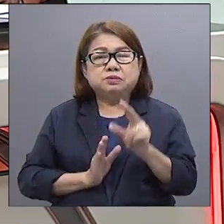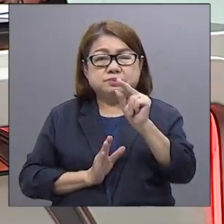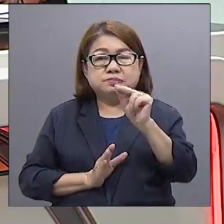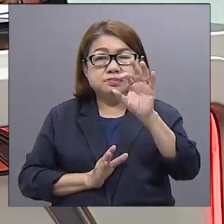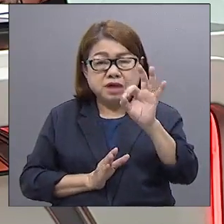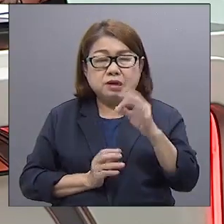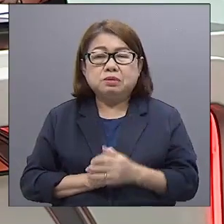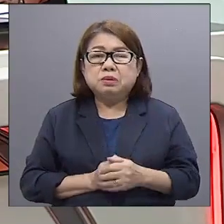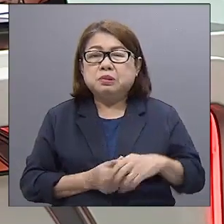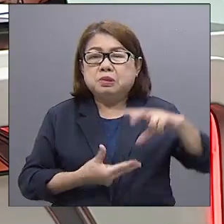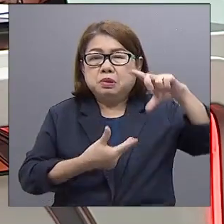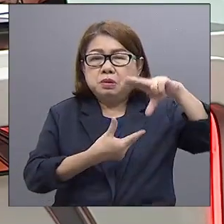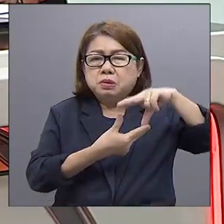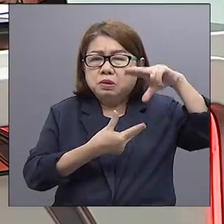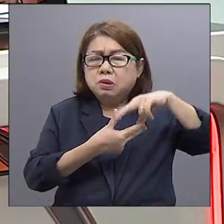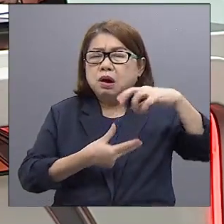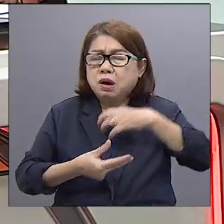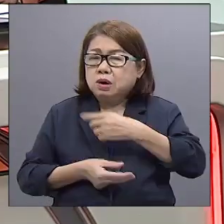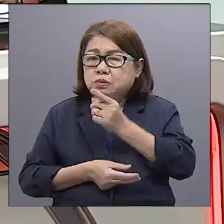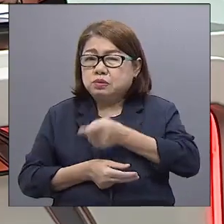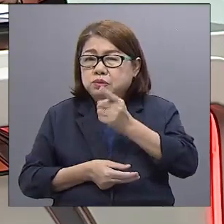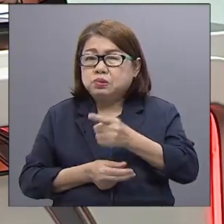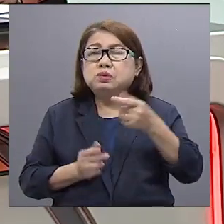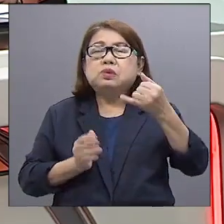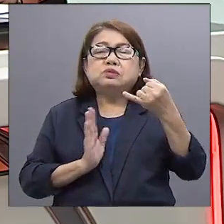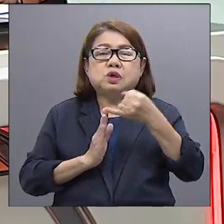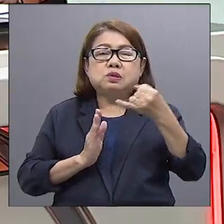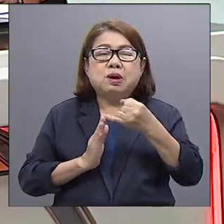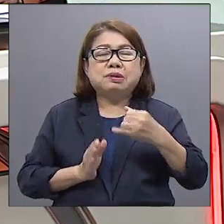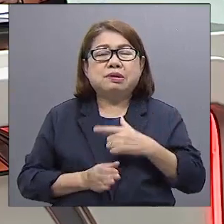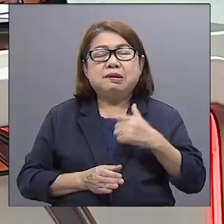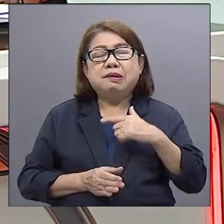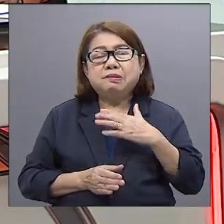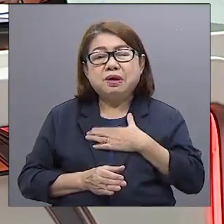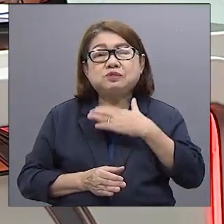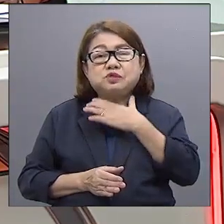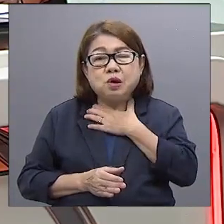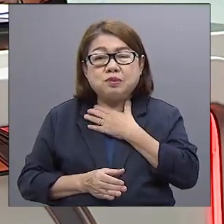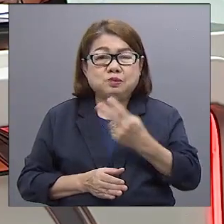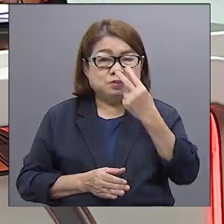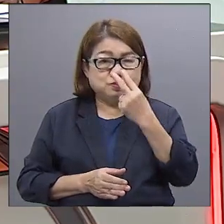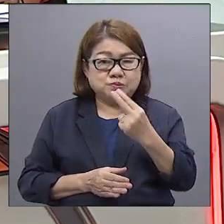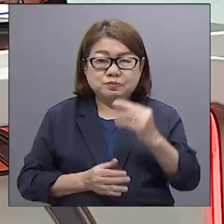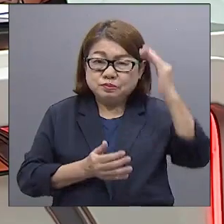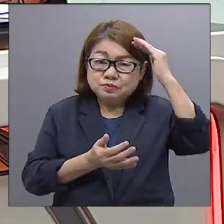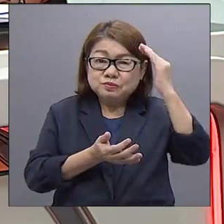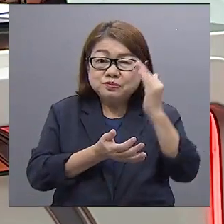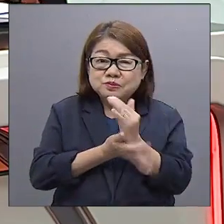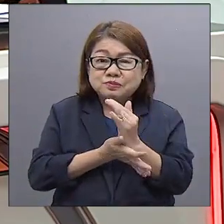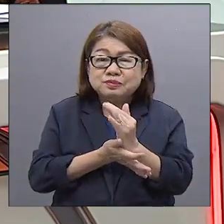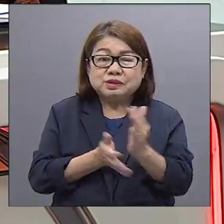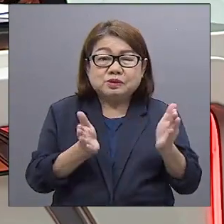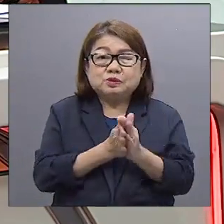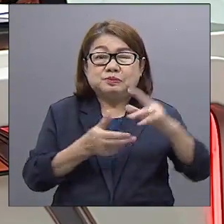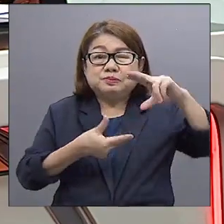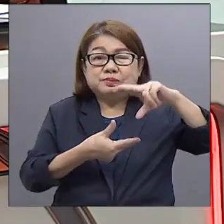ารัฐต้องรักษาที่นั่งเอาไว้ให้ได้ก็คือแม่ฮ่องสอนค่ะและก็ได้เห็นการนำทัพของร้อยเอกธรรมนัสลงพื้นที่ไปช่วยผู้ส